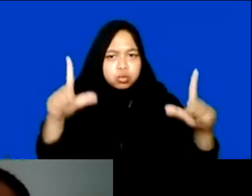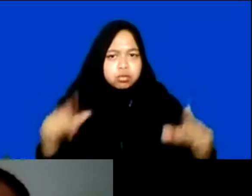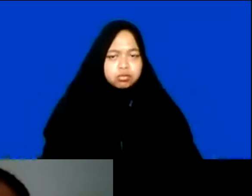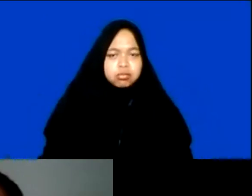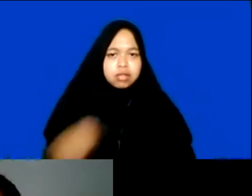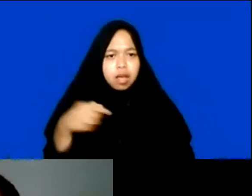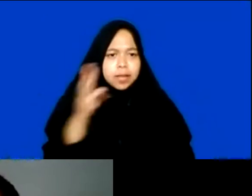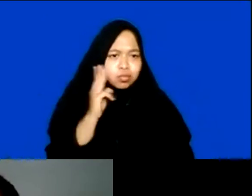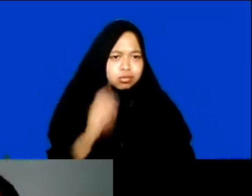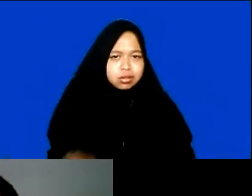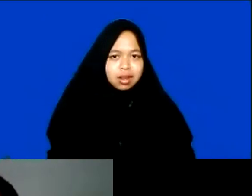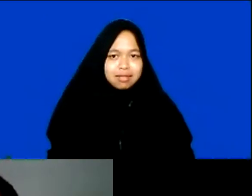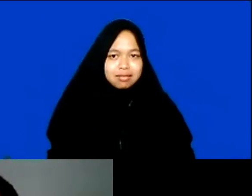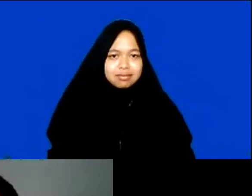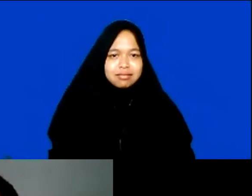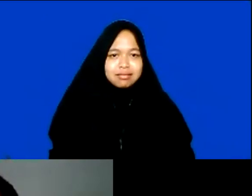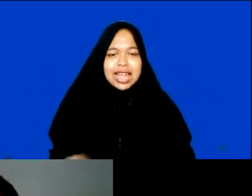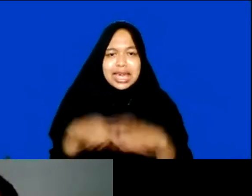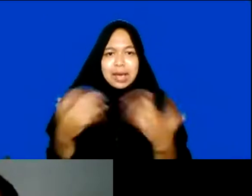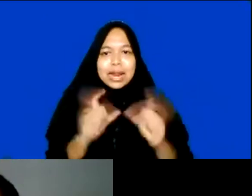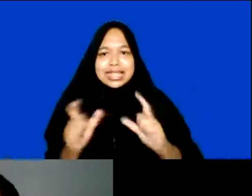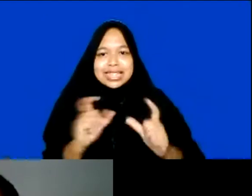Saya masih muda juga, Mbak.